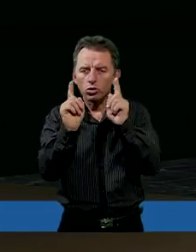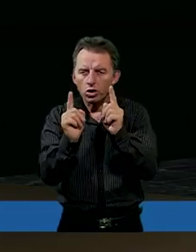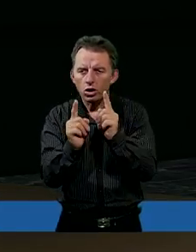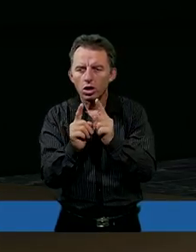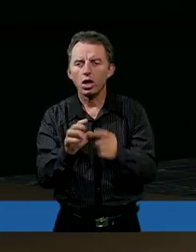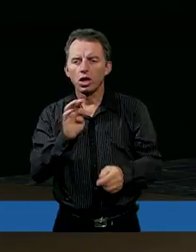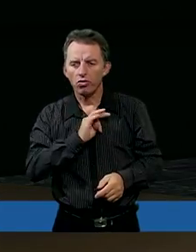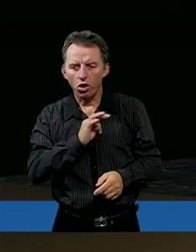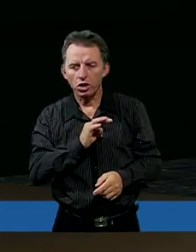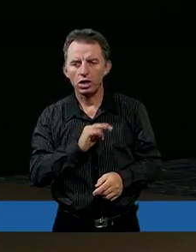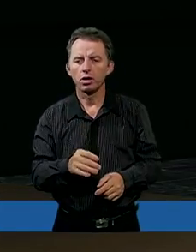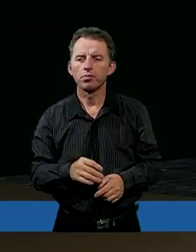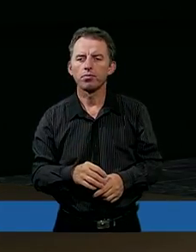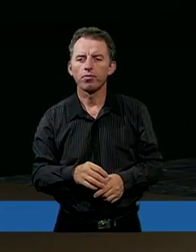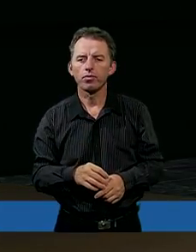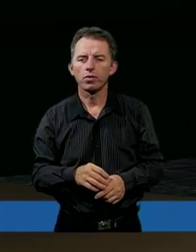w swoich